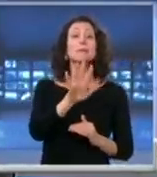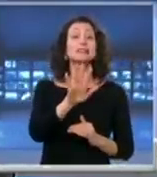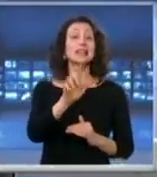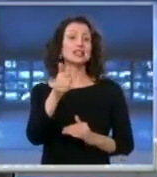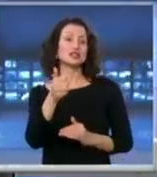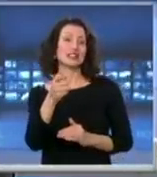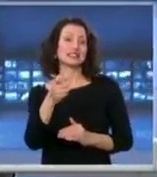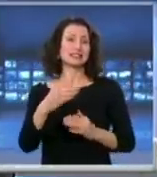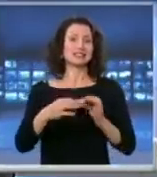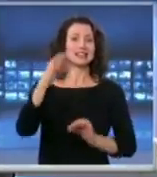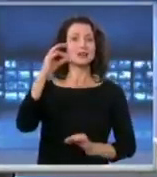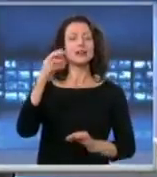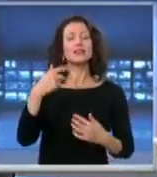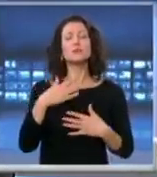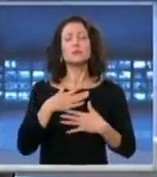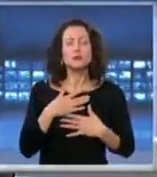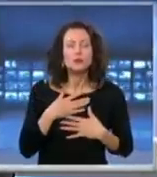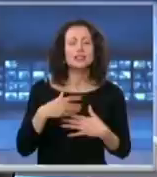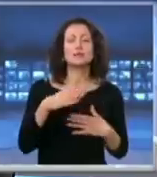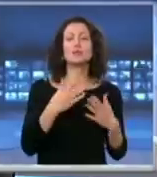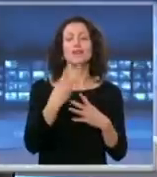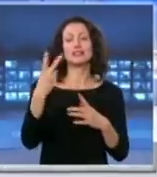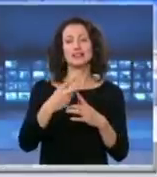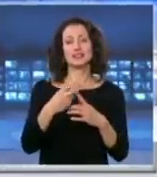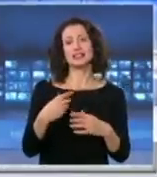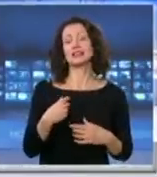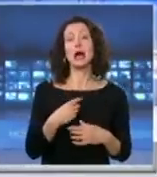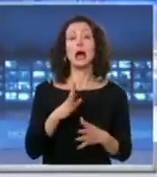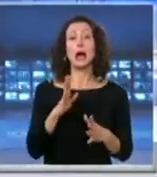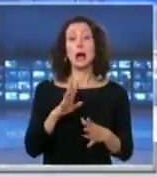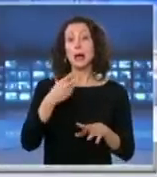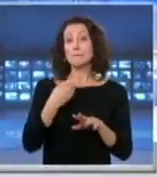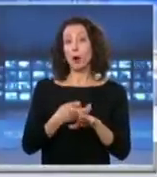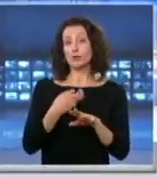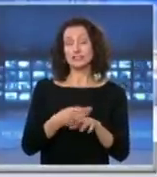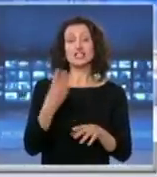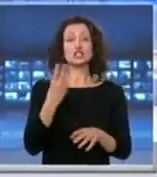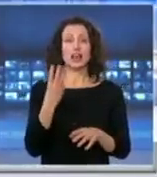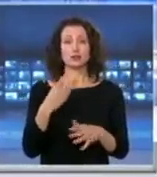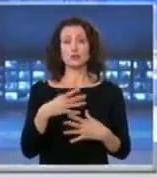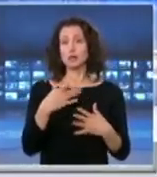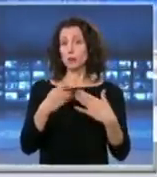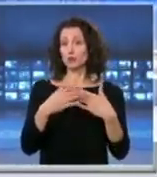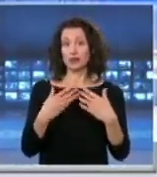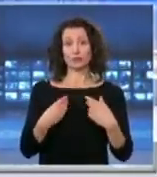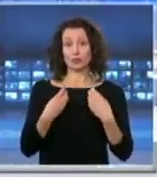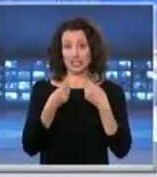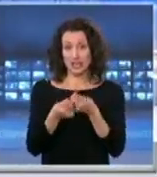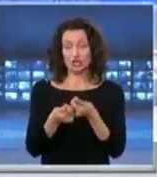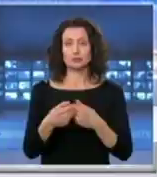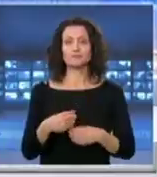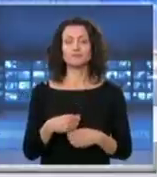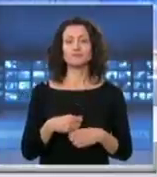на лекарите от болница Шейново за професионализма. Честито! Спас Гърневски, депутатът от ГЕРБ,